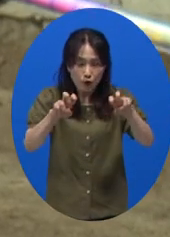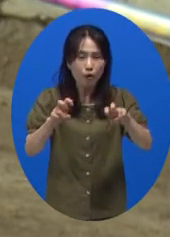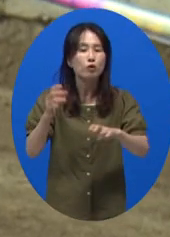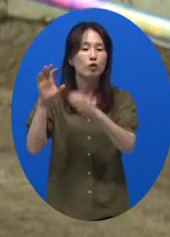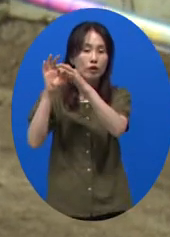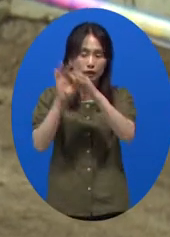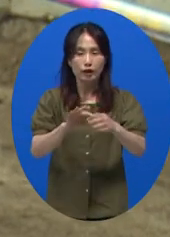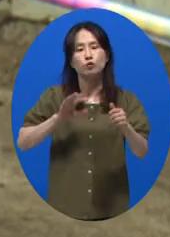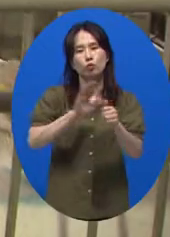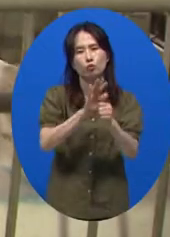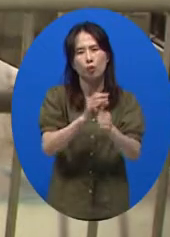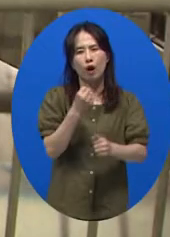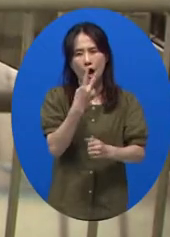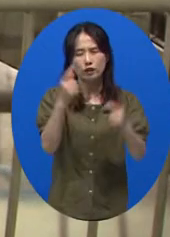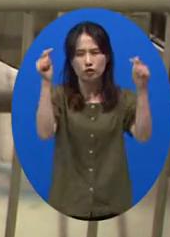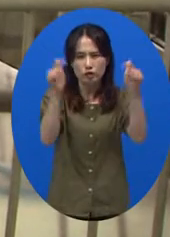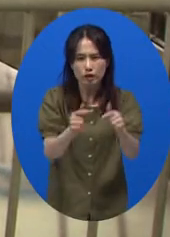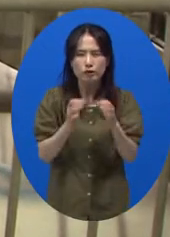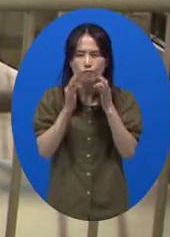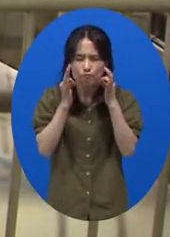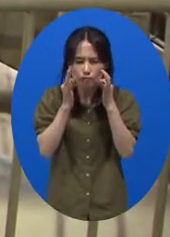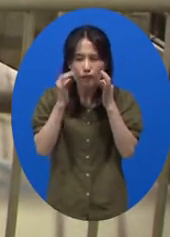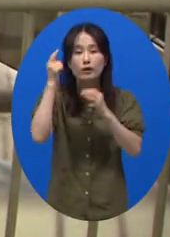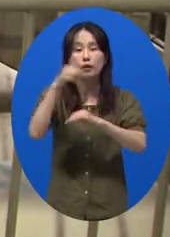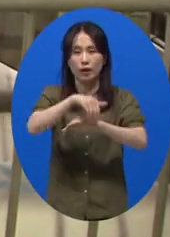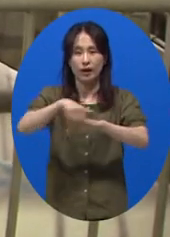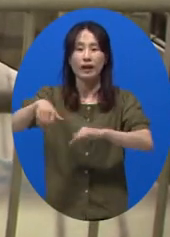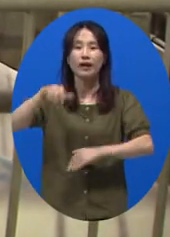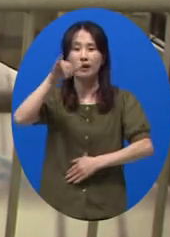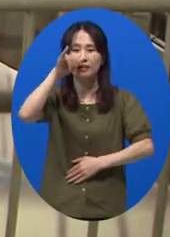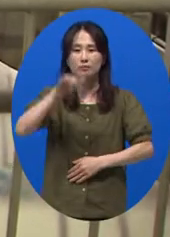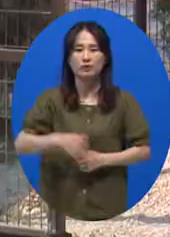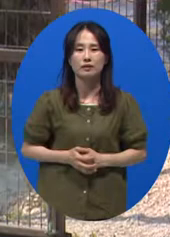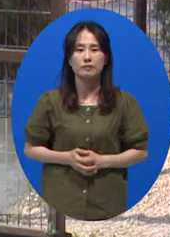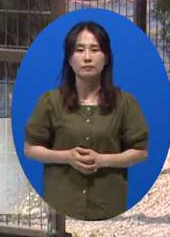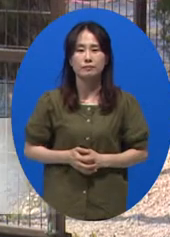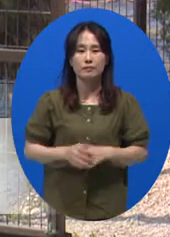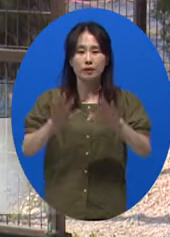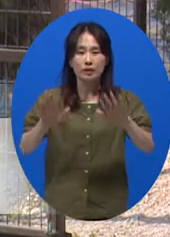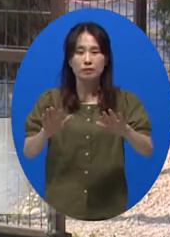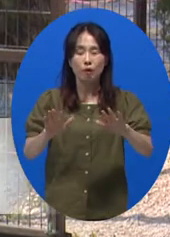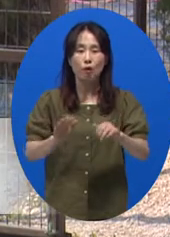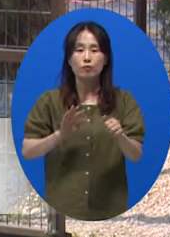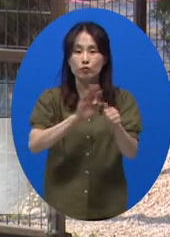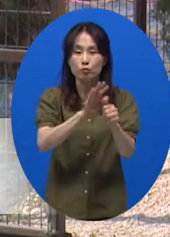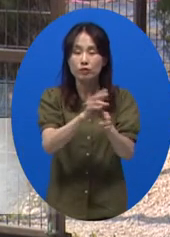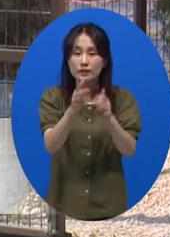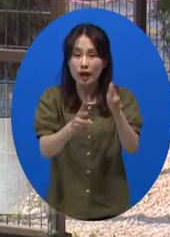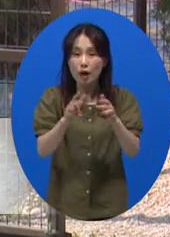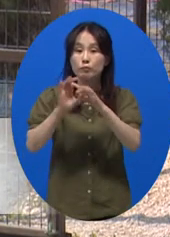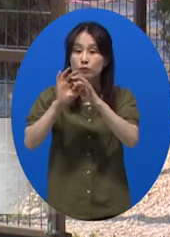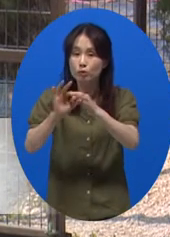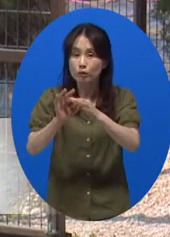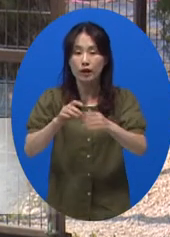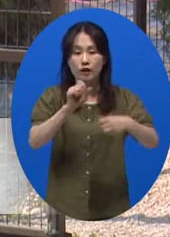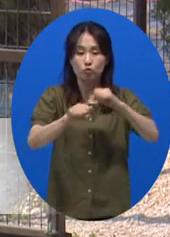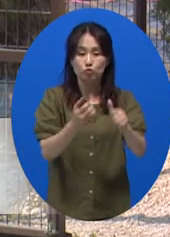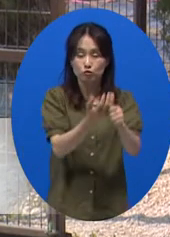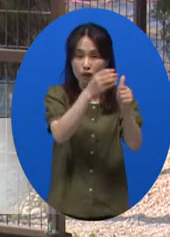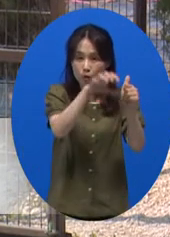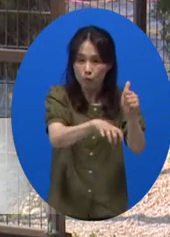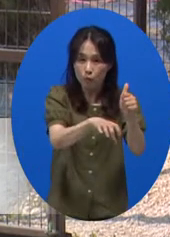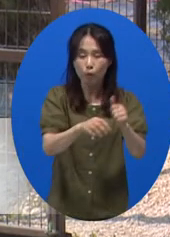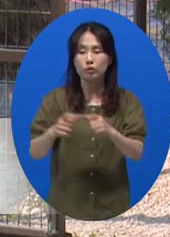후속 지원하는 등 축산 악취 해소에 총력을 기울일 계획입니다. 이번 컨설팅을 통해서 우리 축산